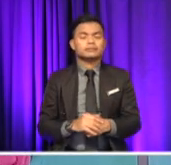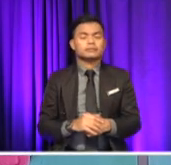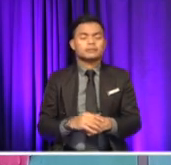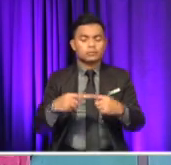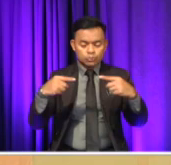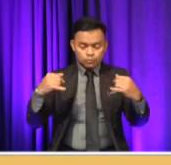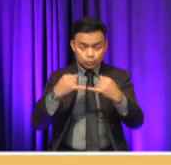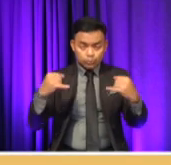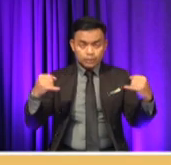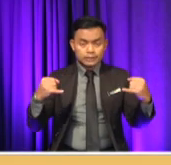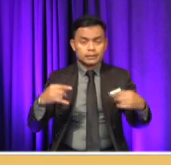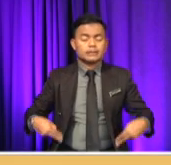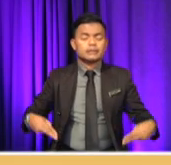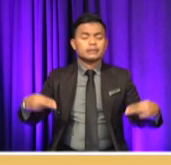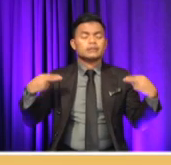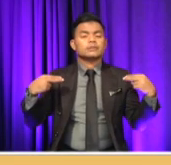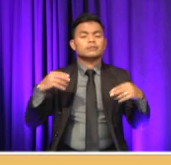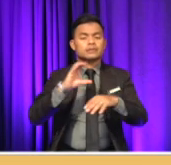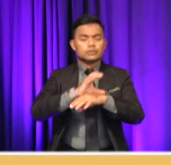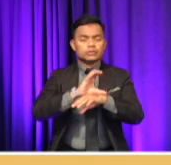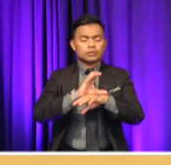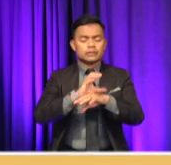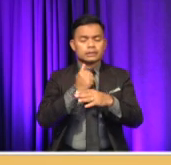dia bawa arus ulang